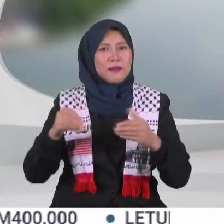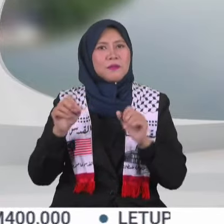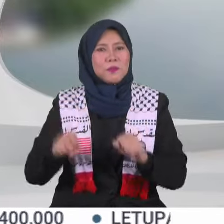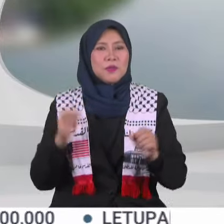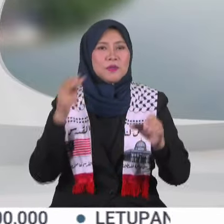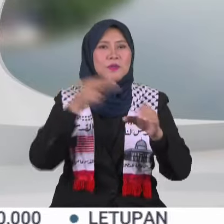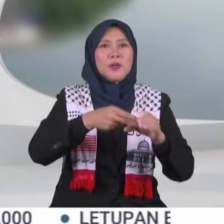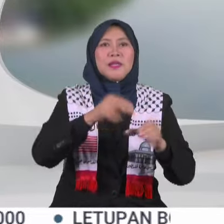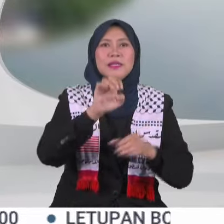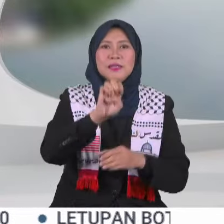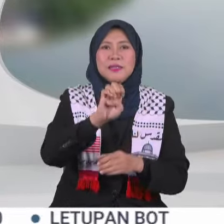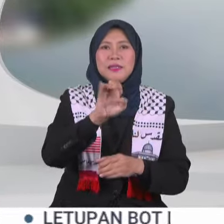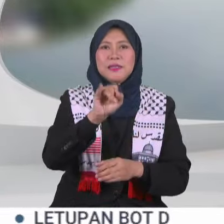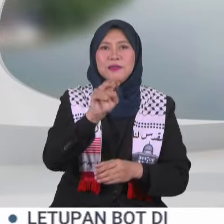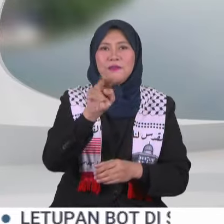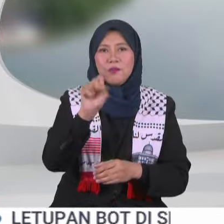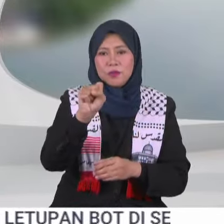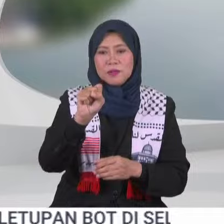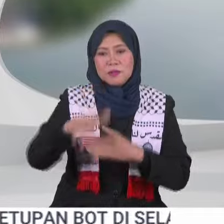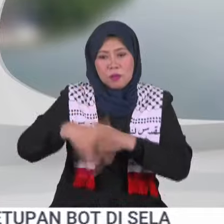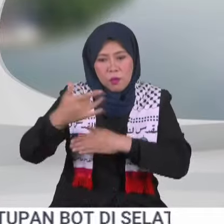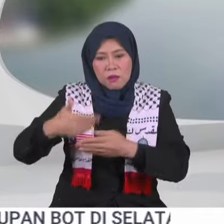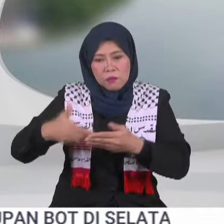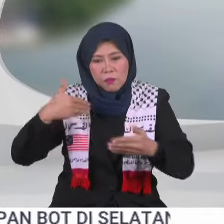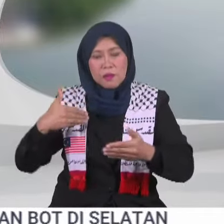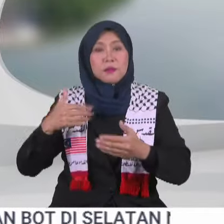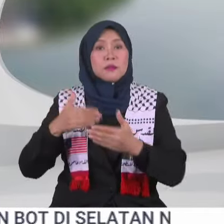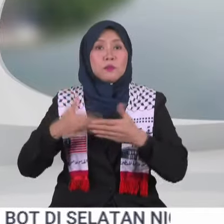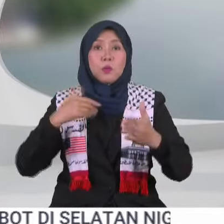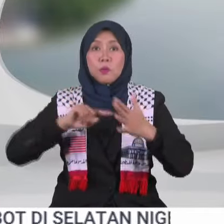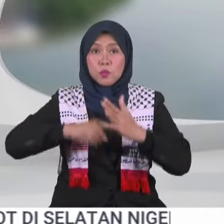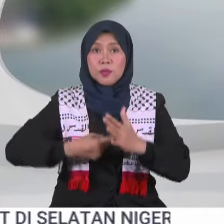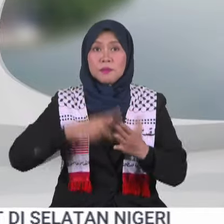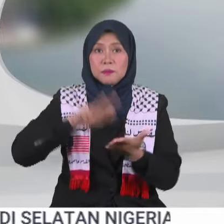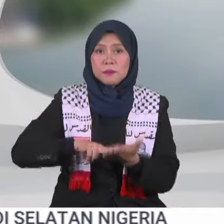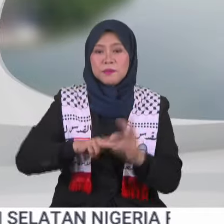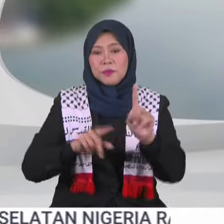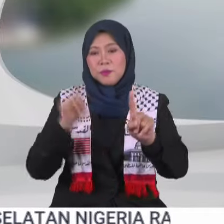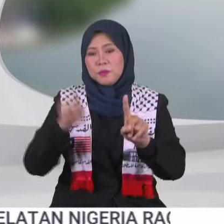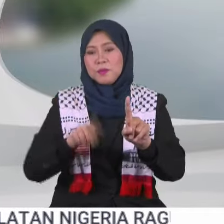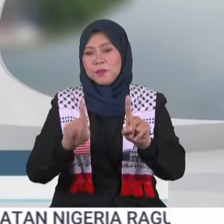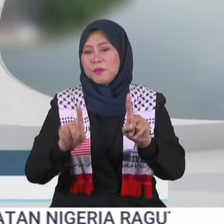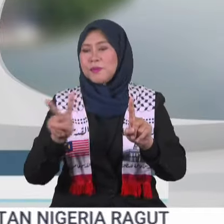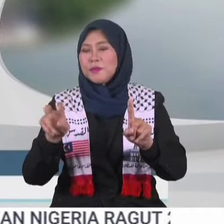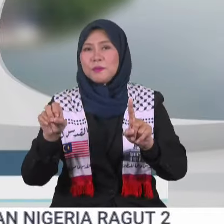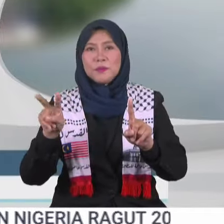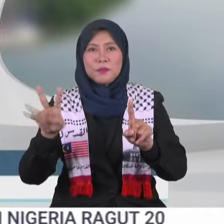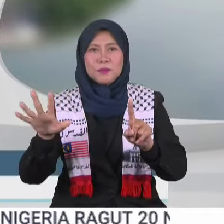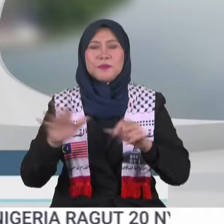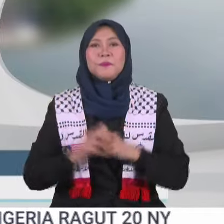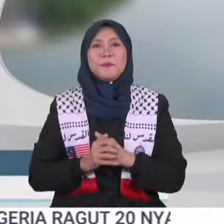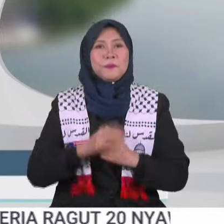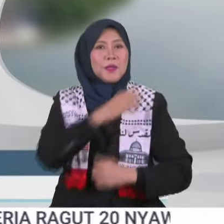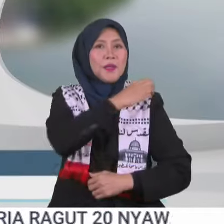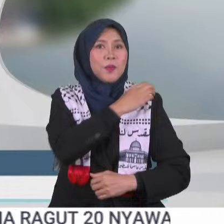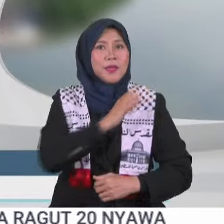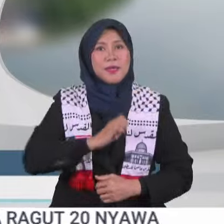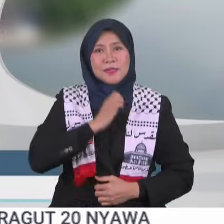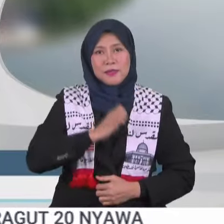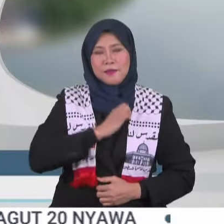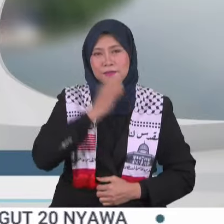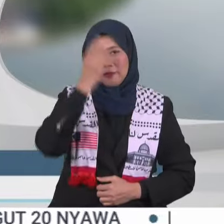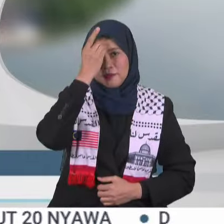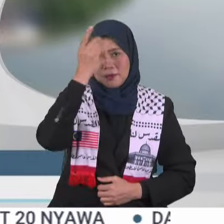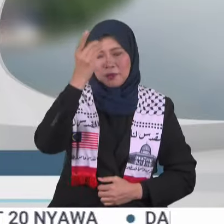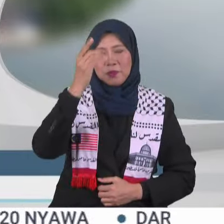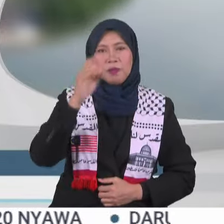sistem e-invoice lebih awal sebelum pelaksanaannya pada 1 Januari 2025. Ketua Pegawai Eksekutifnya Datuk